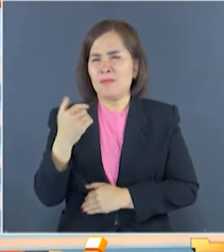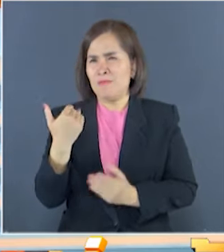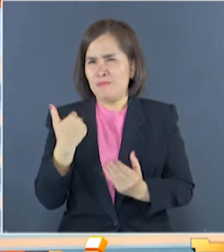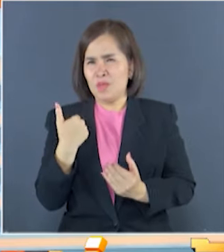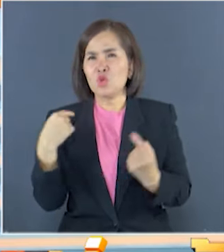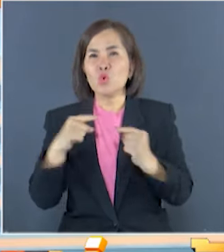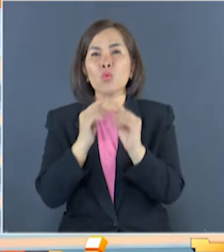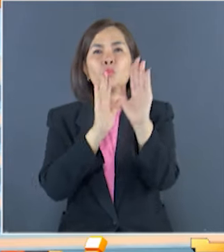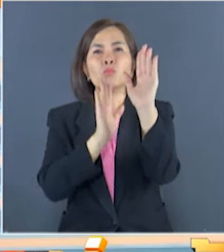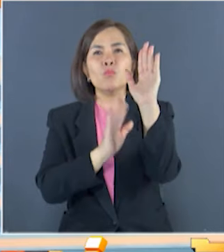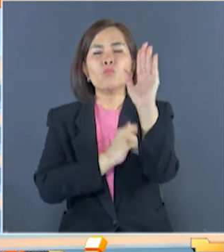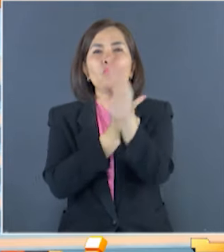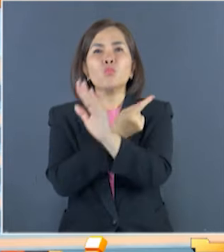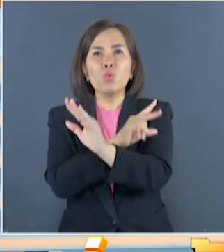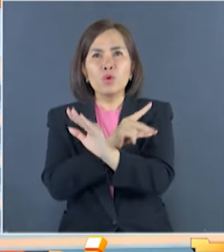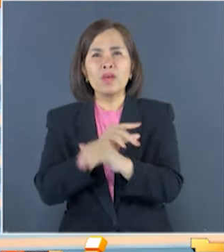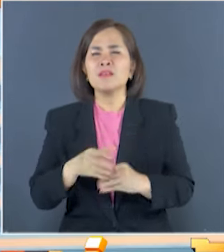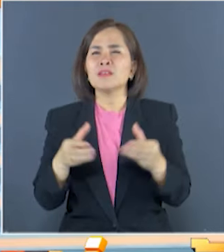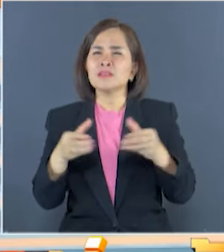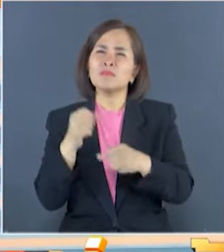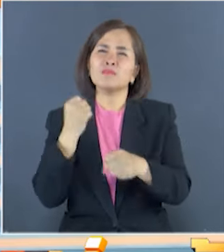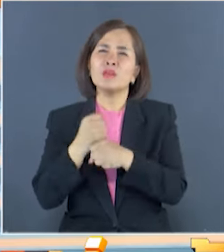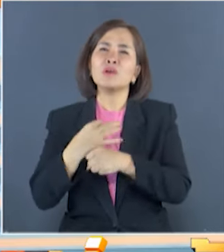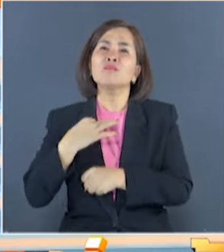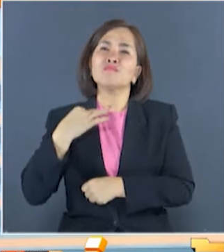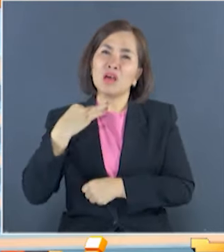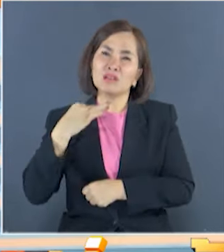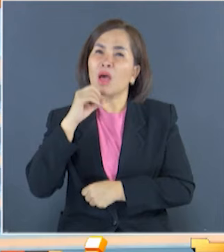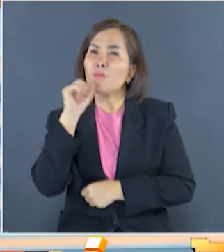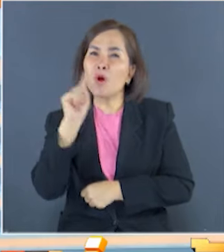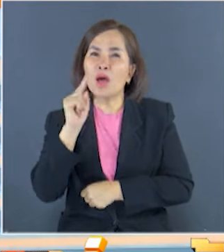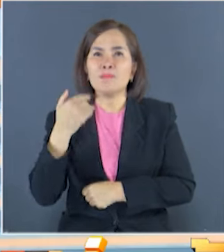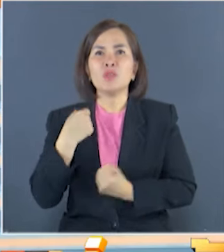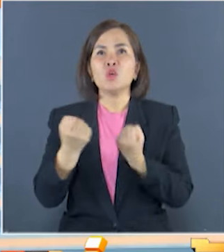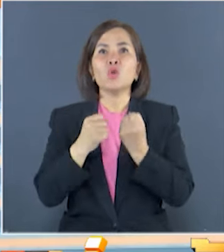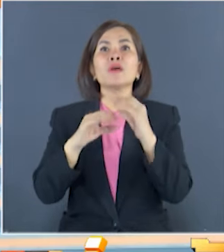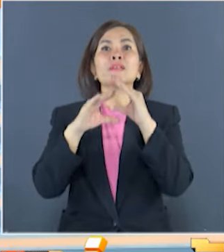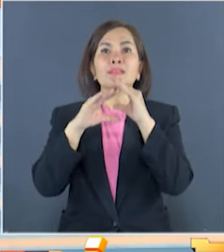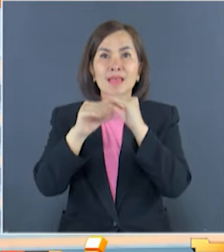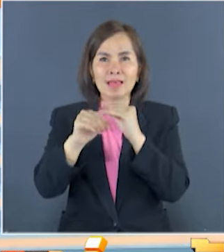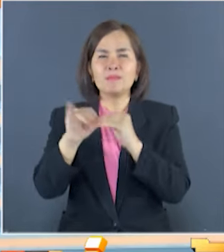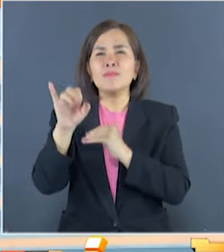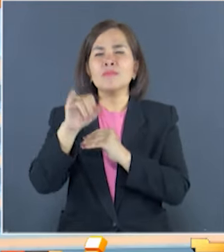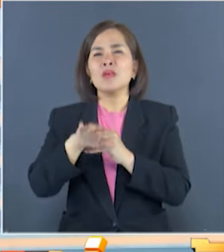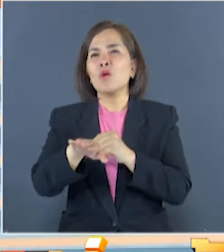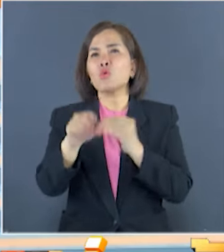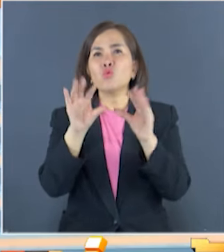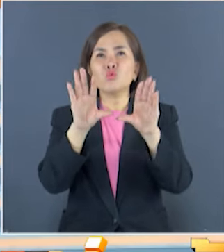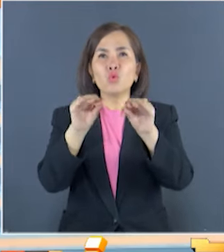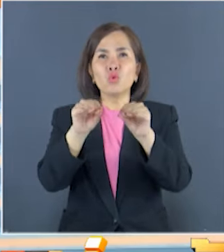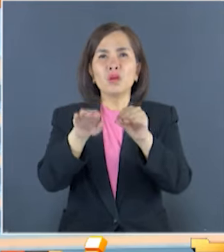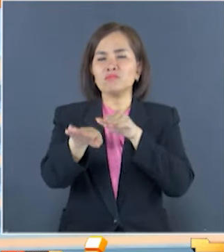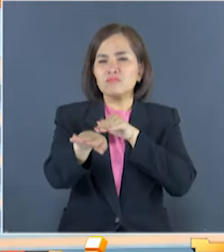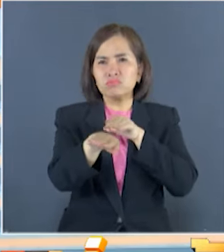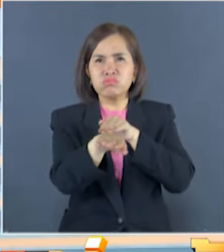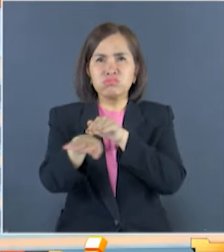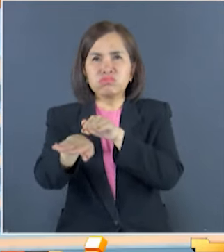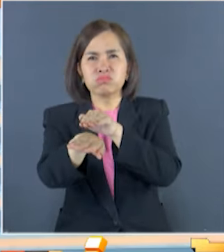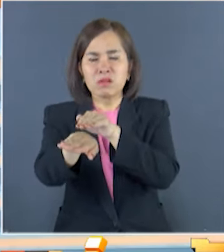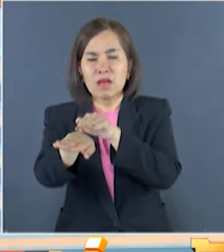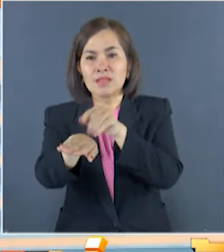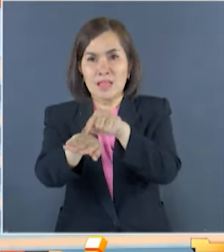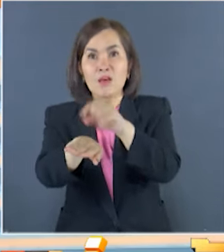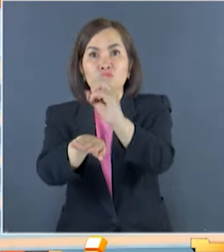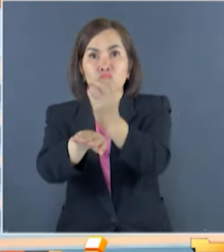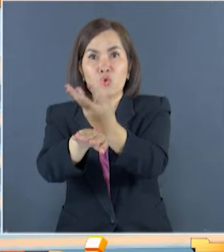เจ้าหน้าที่กู้ชีพถึงขนาดตัดพ้อเลยปรากฏเจอรถเก๋งฮะสวมรอยเป็นญาติผู้ป่วยเปิดไฟฉุกเฉินขับจี้ท้ายรถกู้ภัยเล